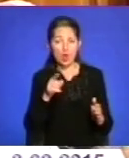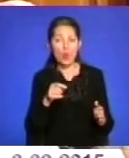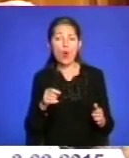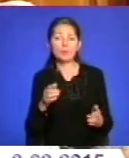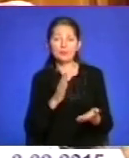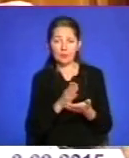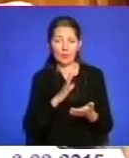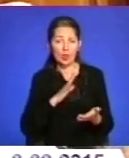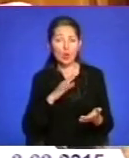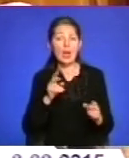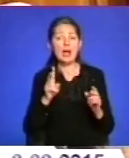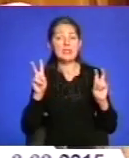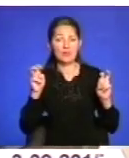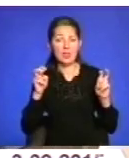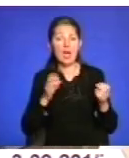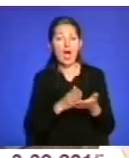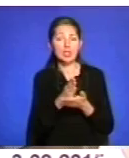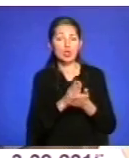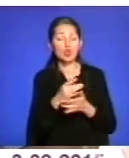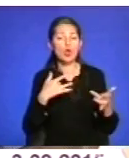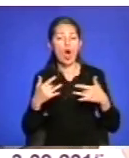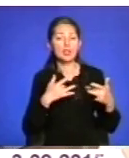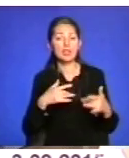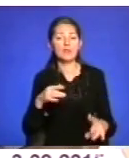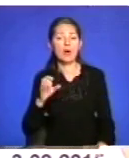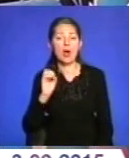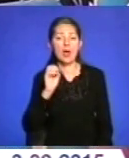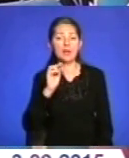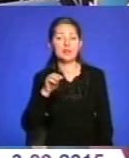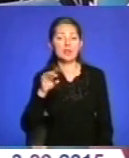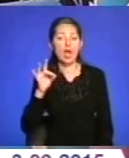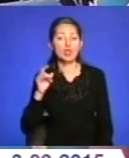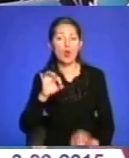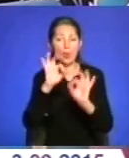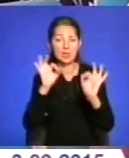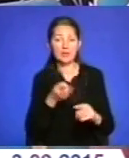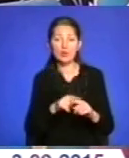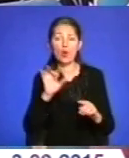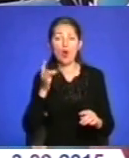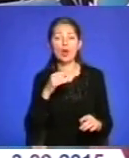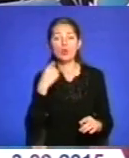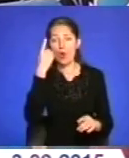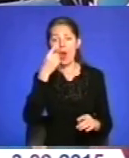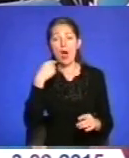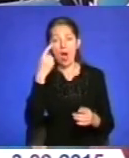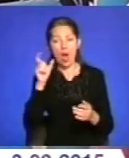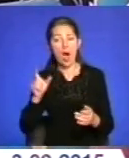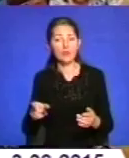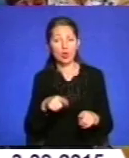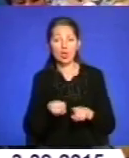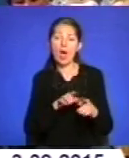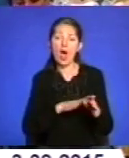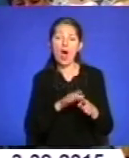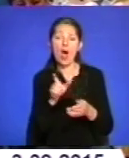присвоєно звання заслуженого артиста естрадного мистецтва. Цього разу автор та виконавець завітав до Тернополя